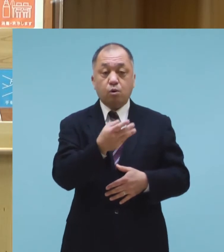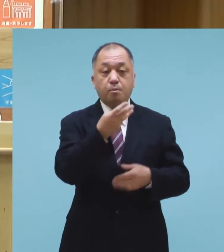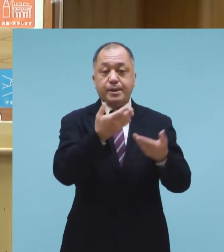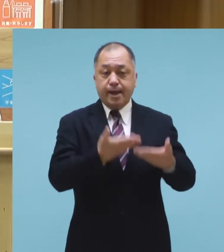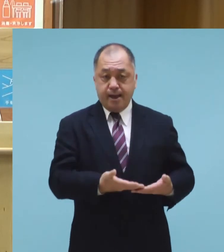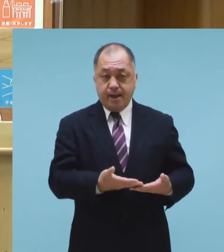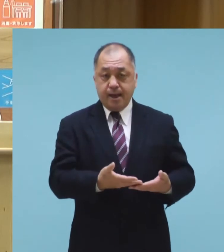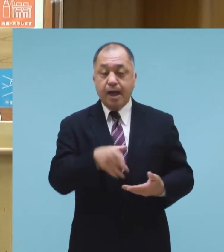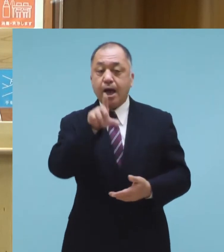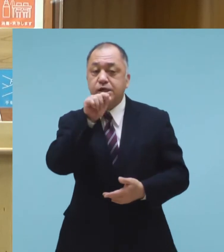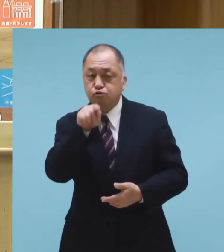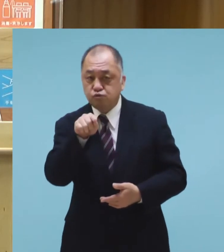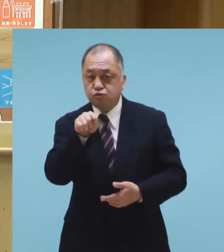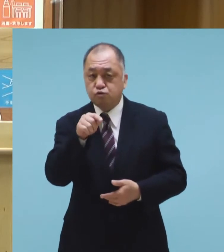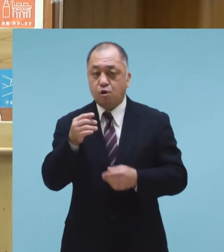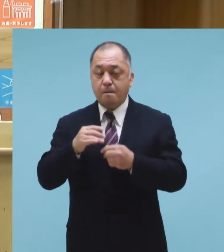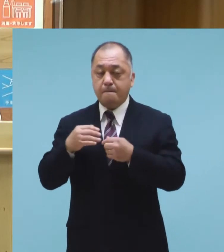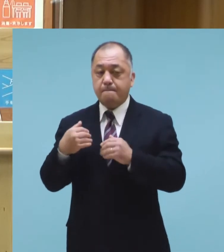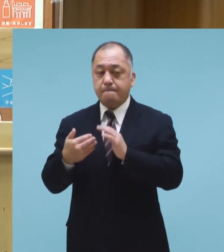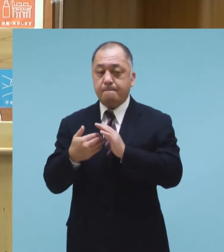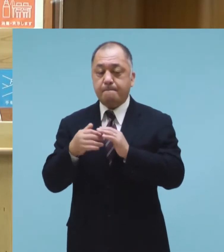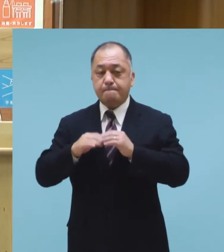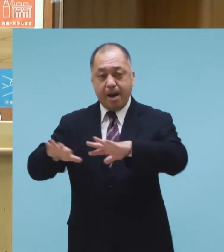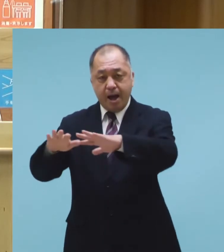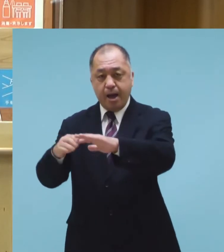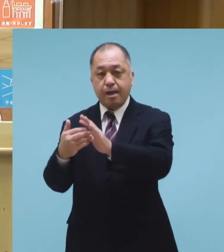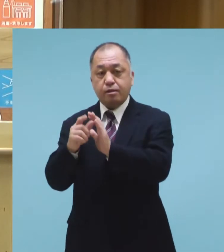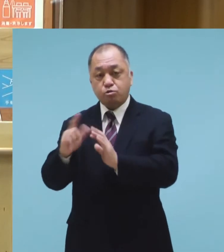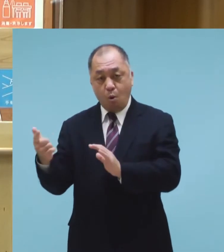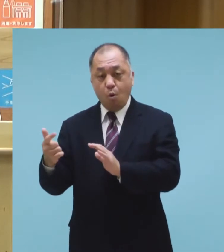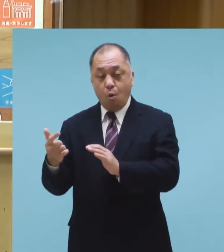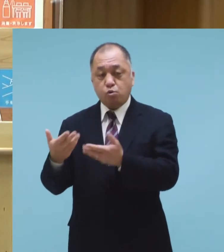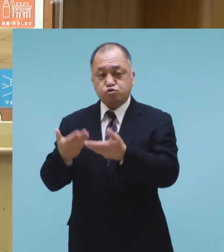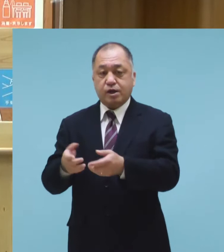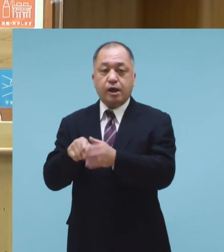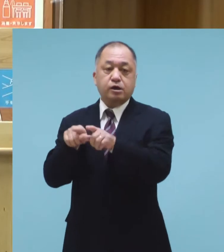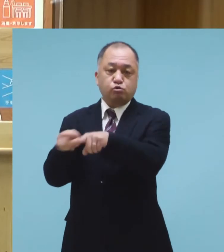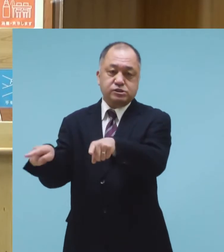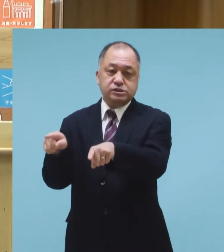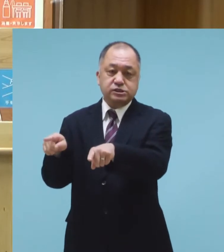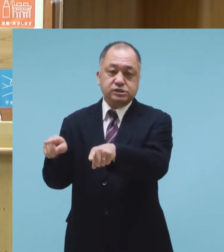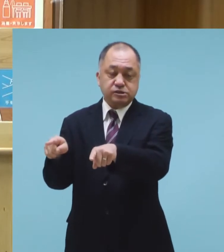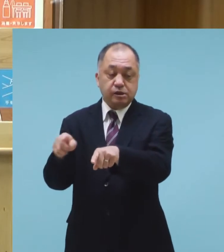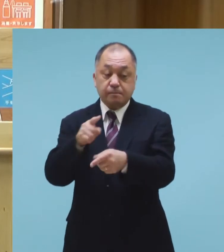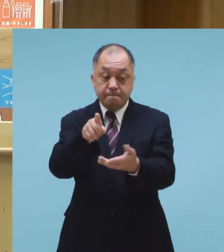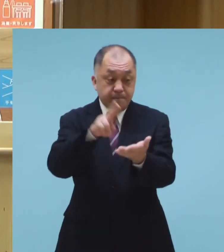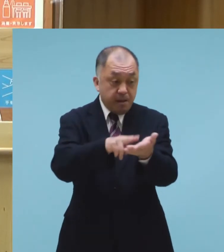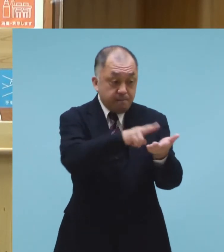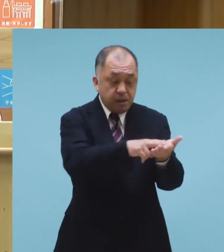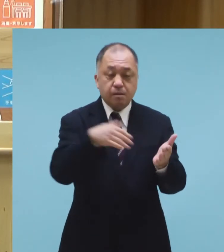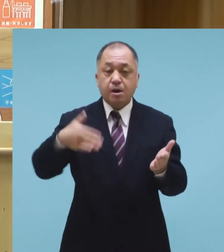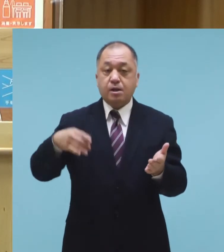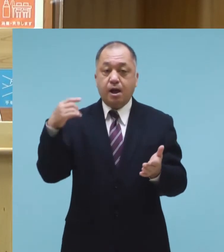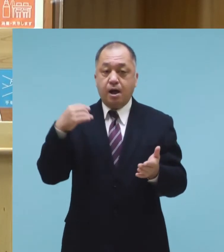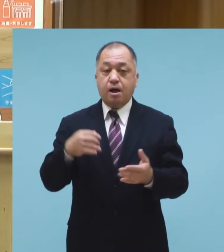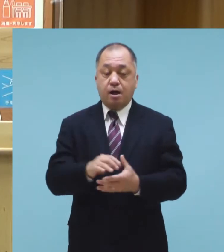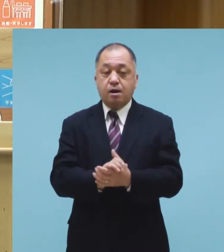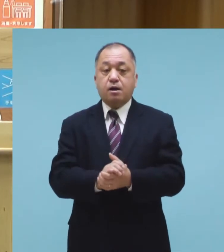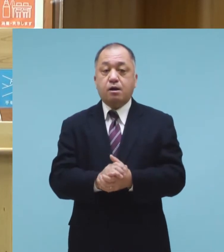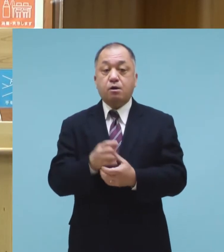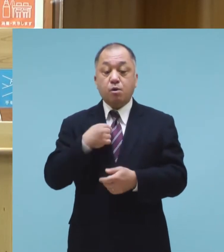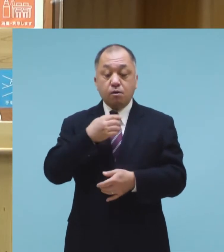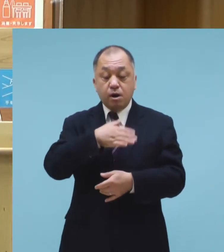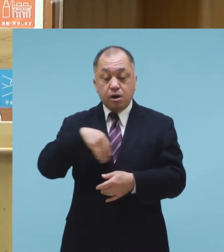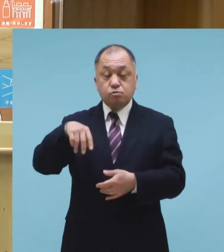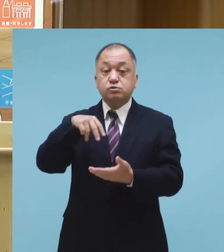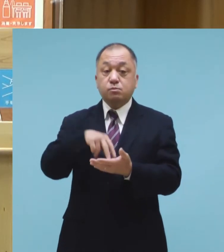県がまん延防止等重点措置の対象になったっていうのは聞いてないとこです。 で我々としてはまずは今の足元